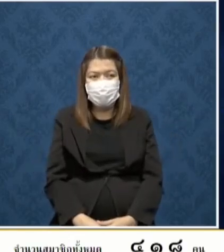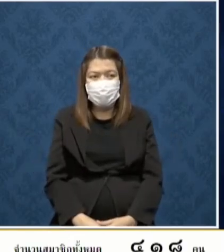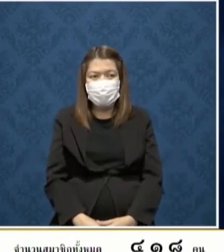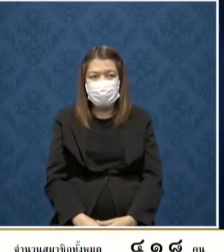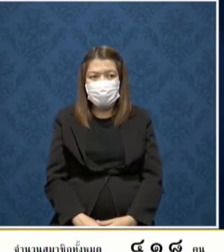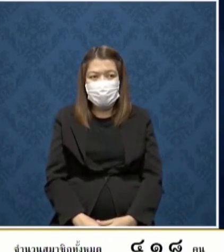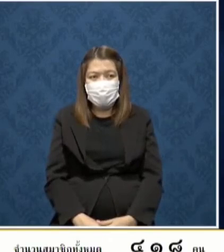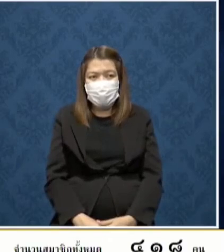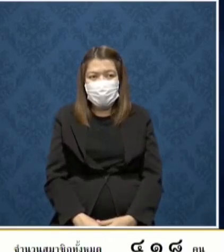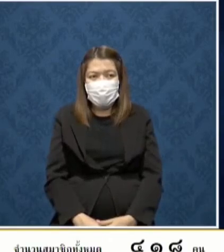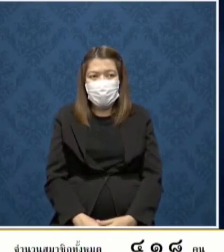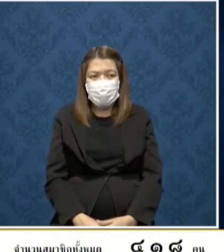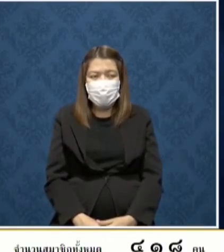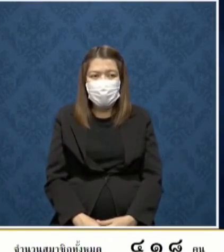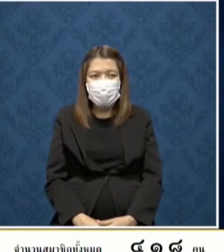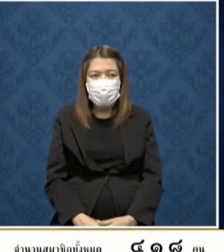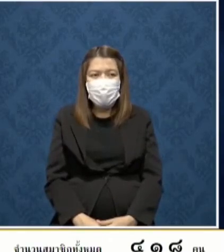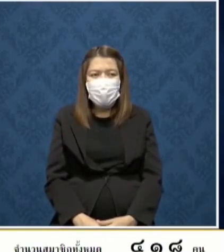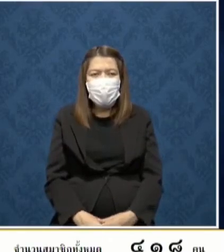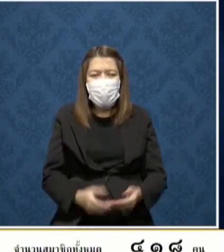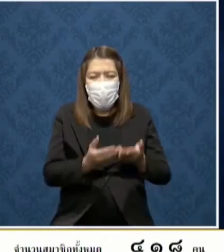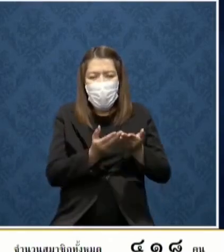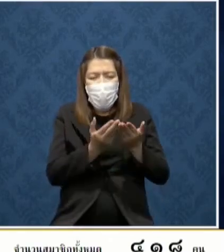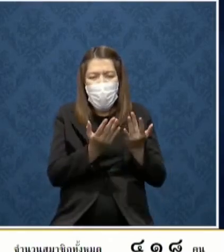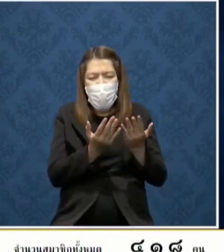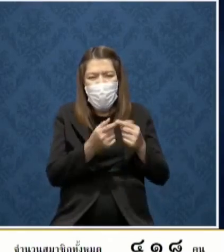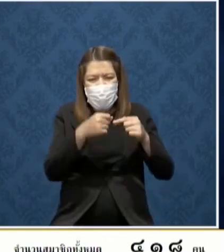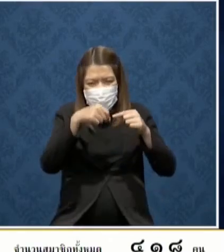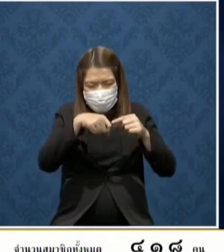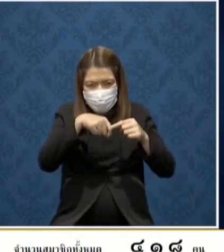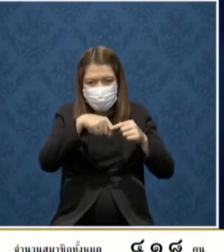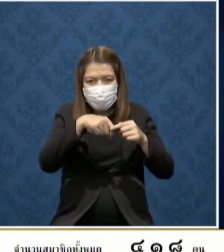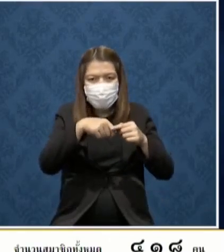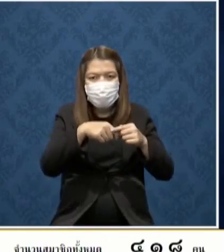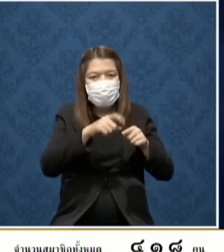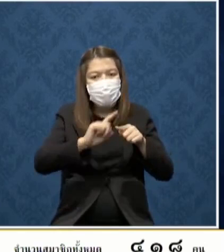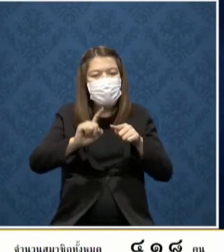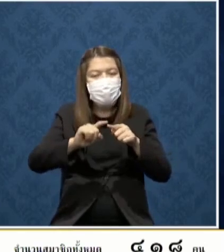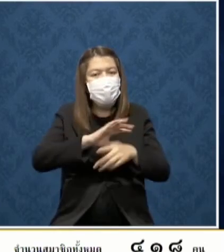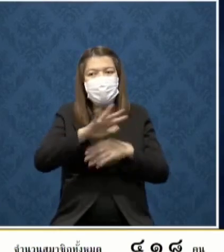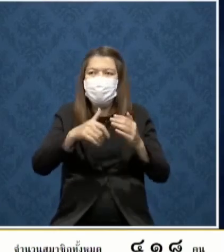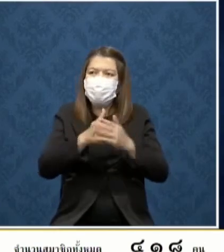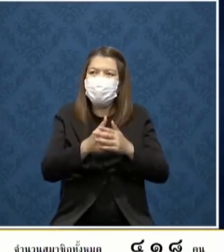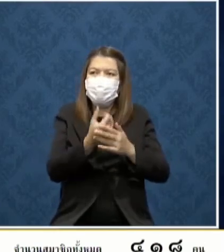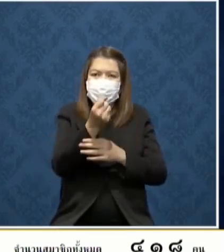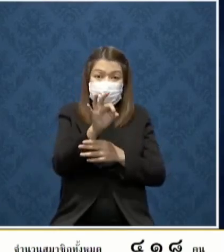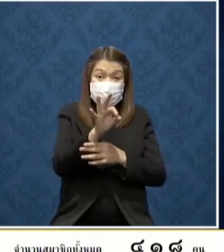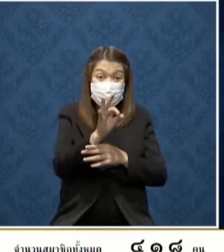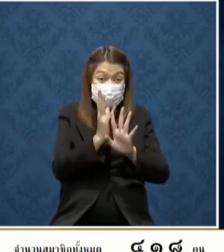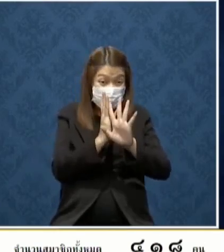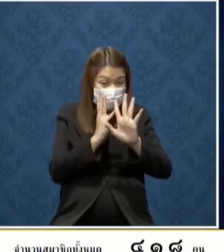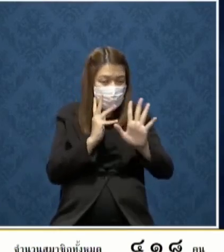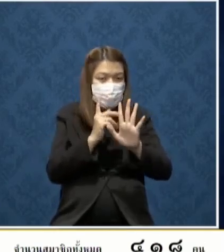าเรือที่รอซ่มเกียร์และรายการอนๆ รวมกัน 19 รายการเี่ย